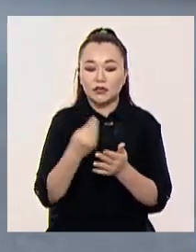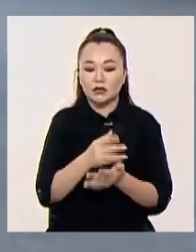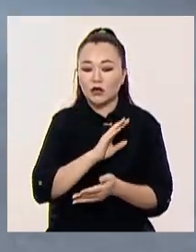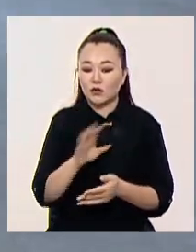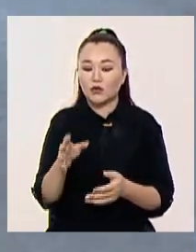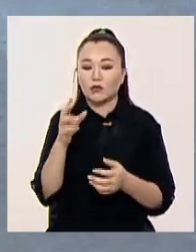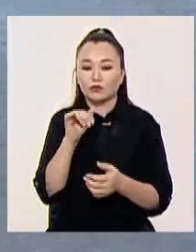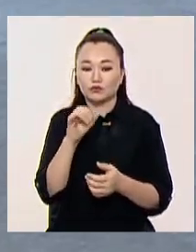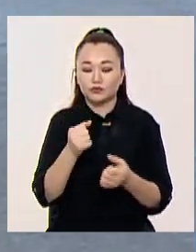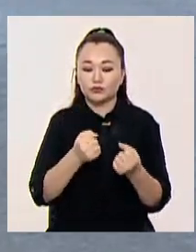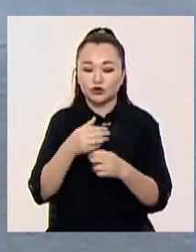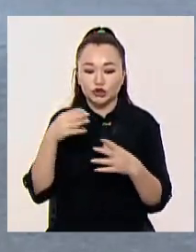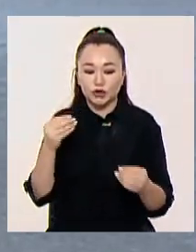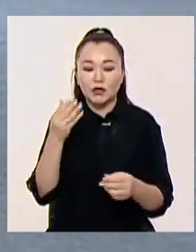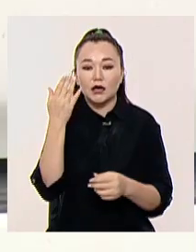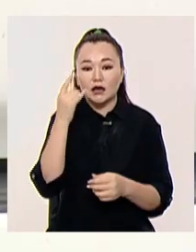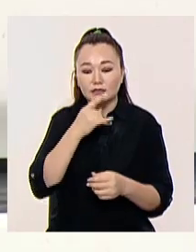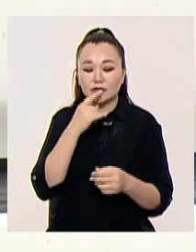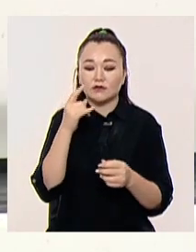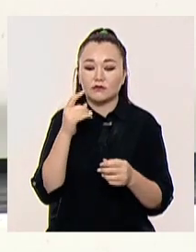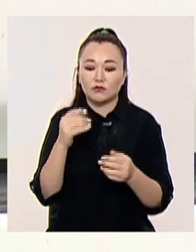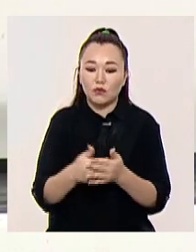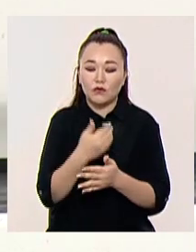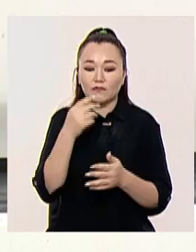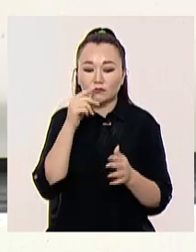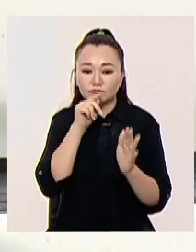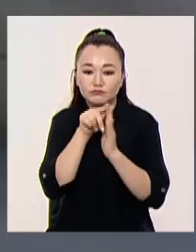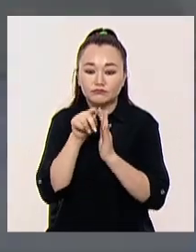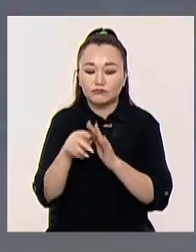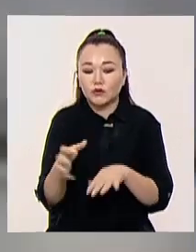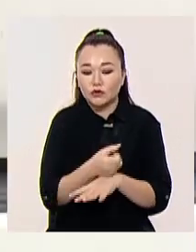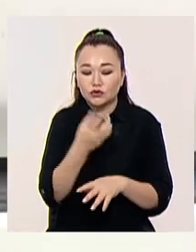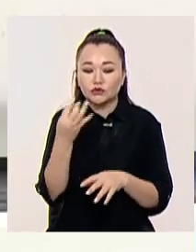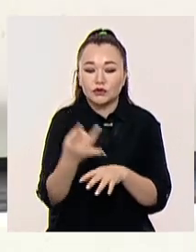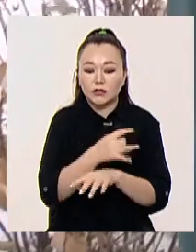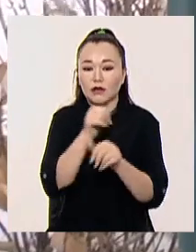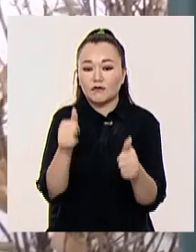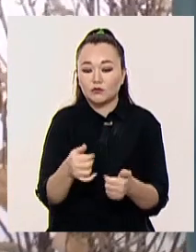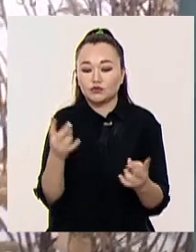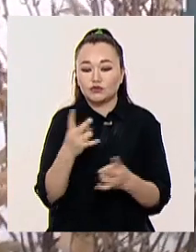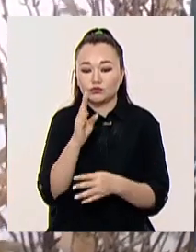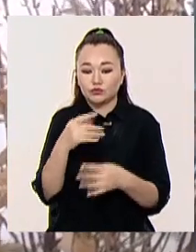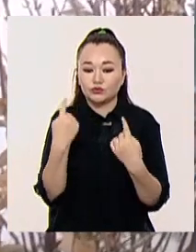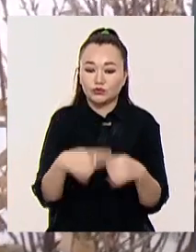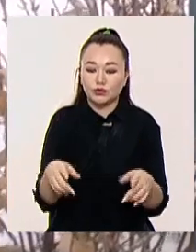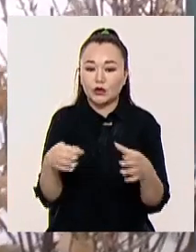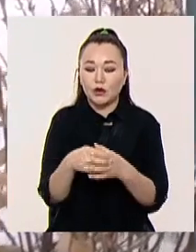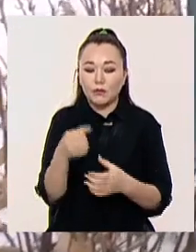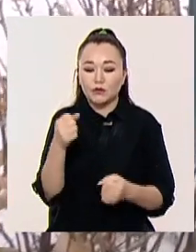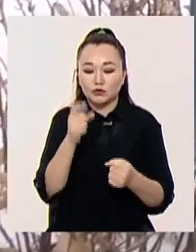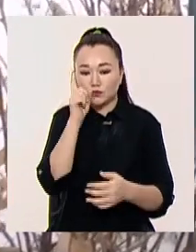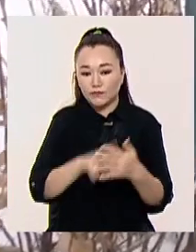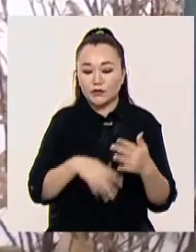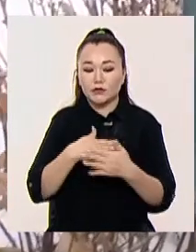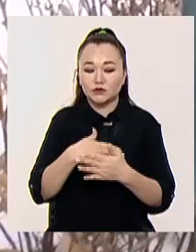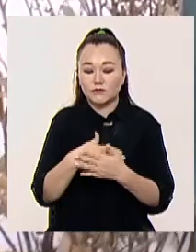подержанный автотранспорт. Но казахстанцы рано или поздно найдут новые лазейки и понадобится очередная легализация уже другой категории машин, уверен